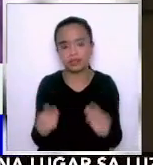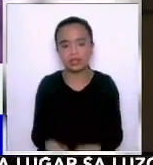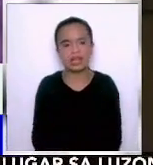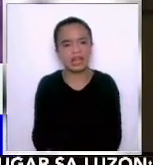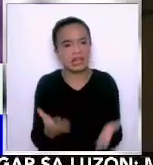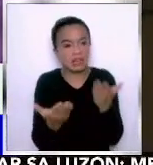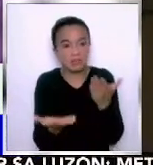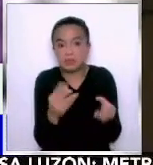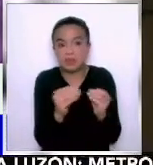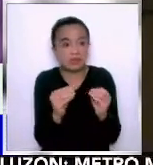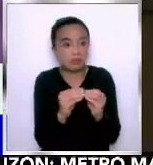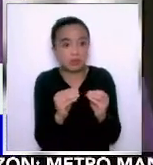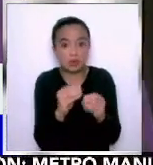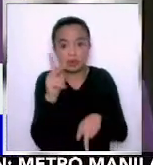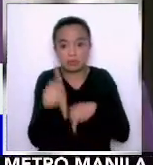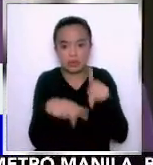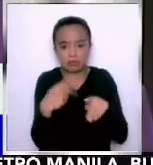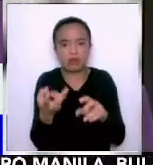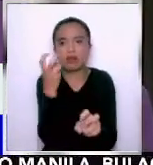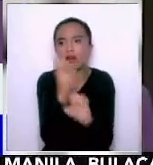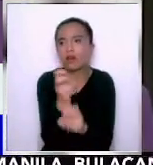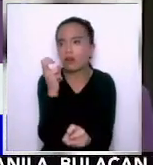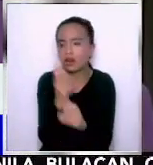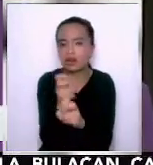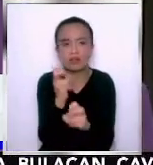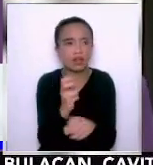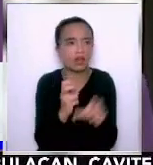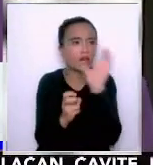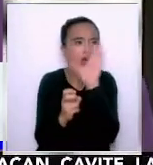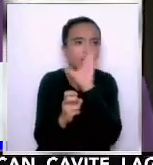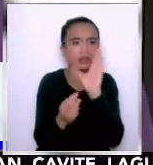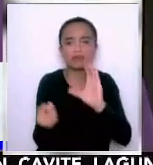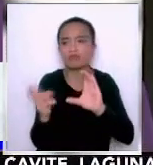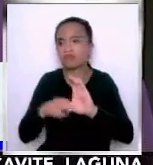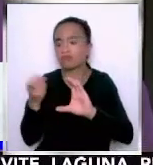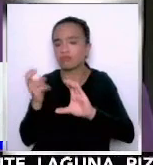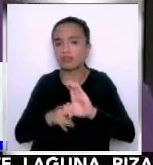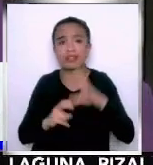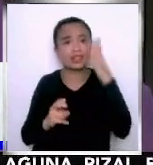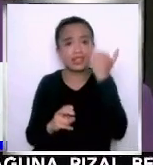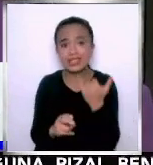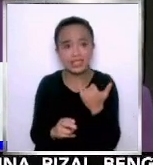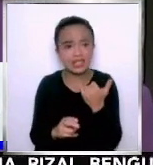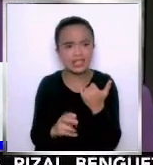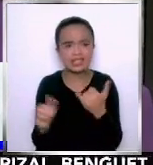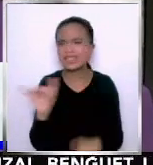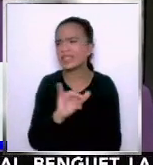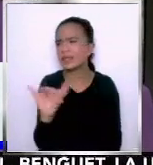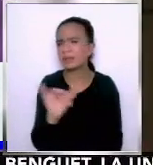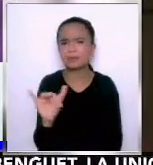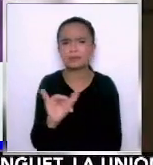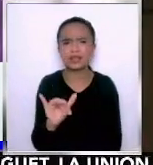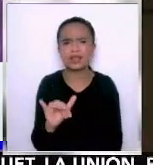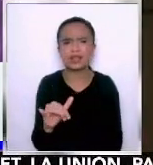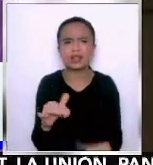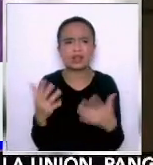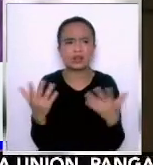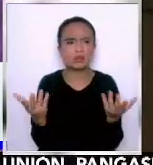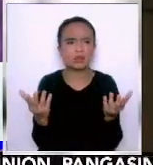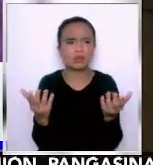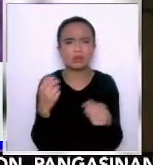commuters na maghanap ng mga masasakyan because hindi parang hanap patay na yung gagawin mo. If you